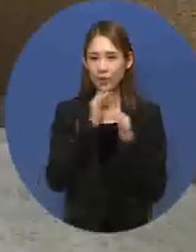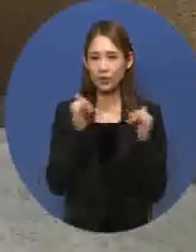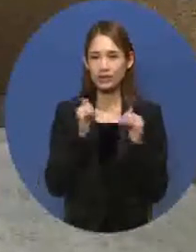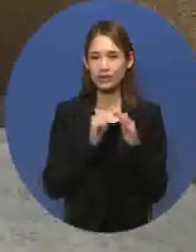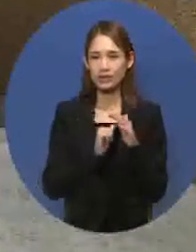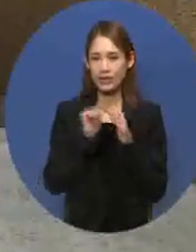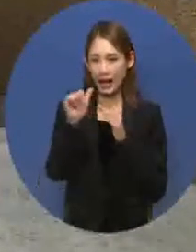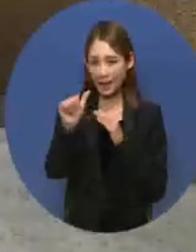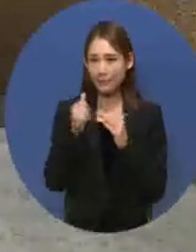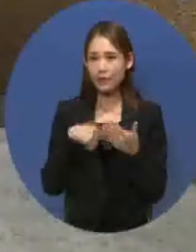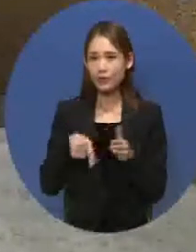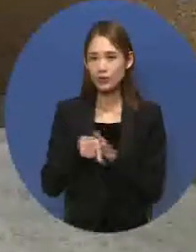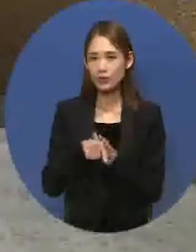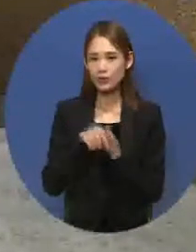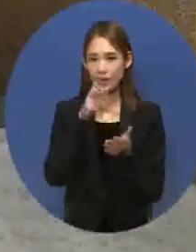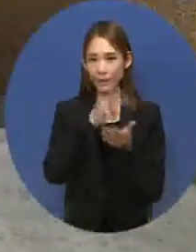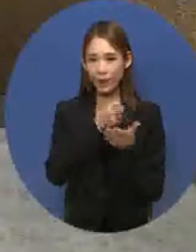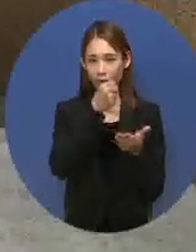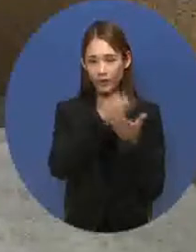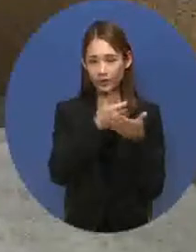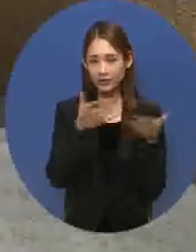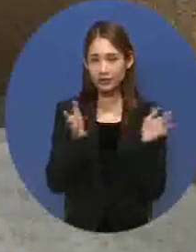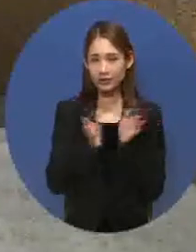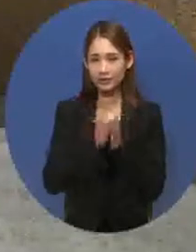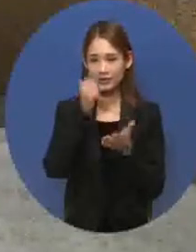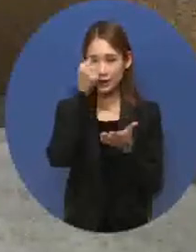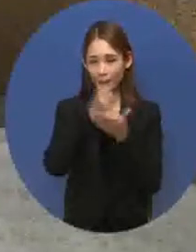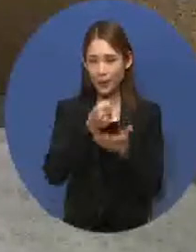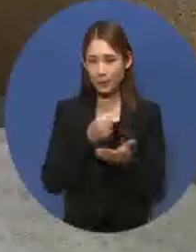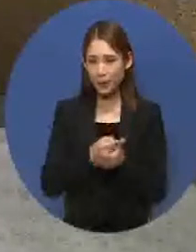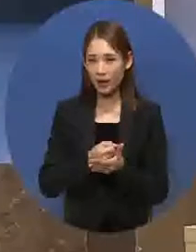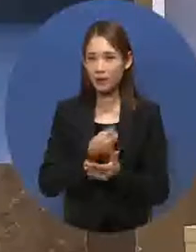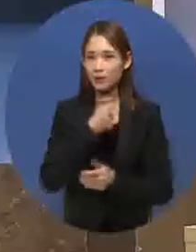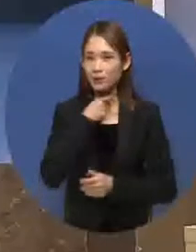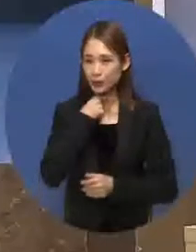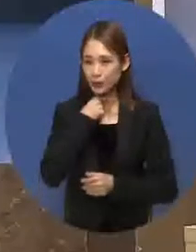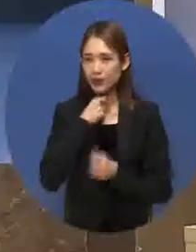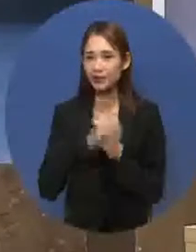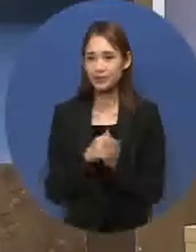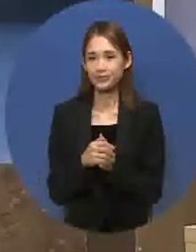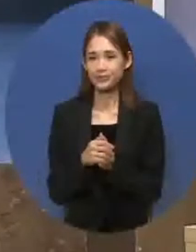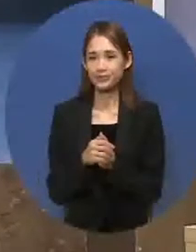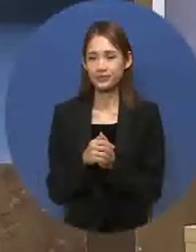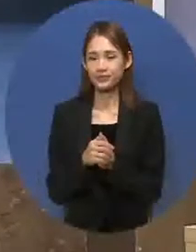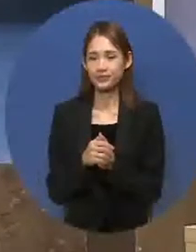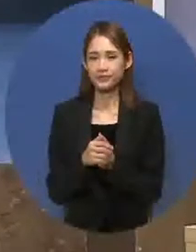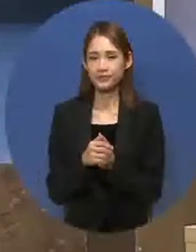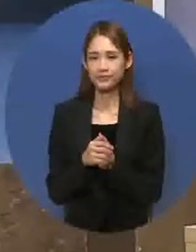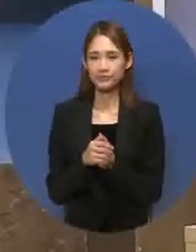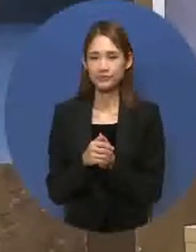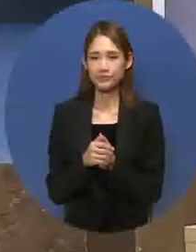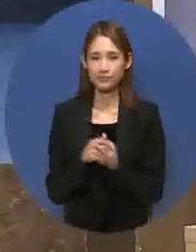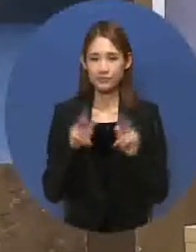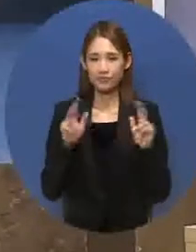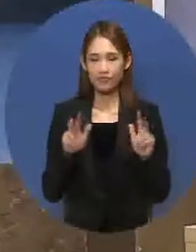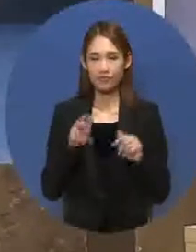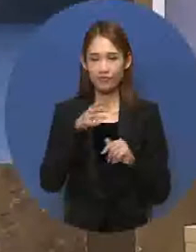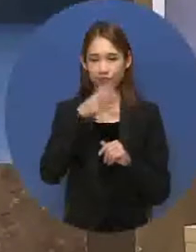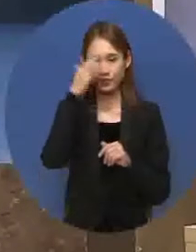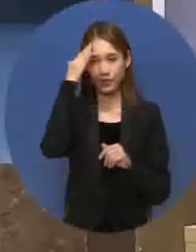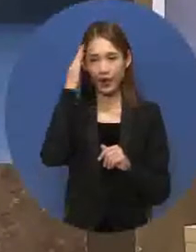수 있도록 이 법정단체로 지정이 될 수 있기를 예, 예. 바라는데요. 예. 그럼 지금